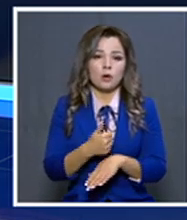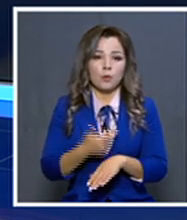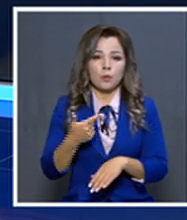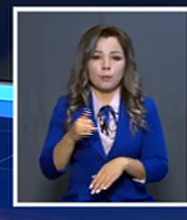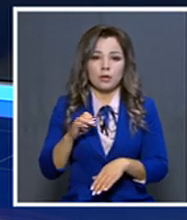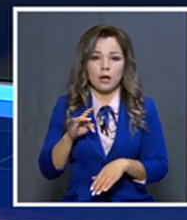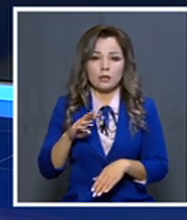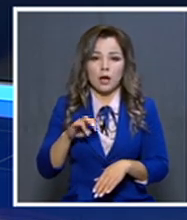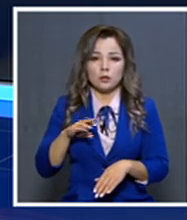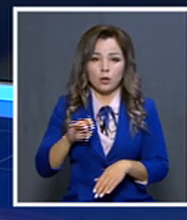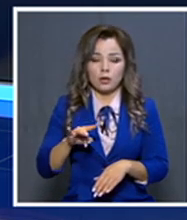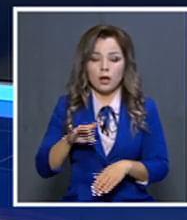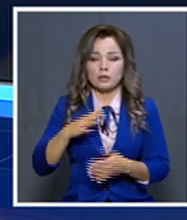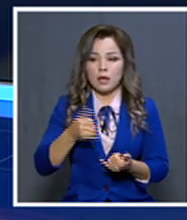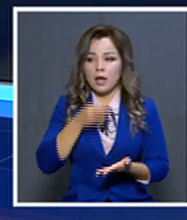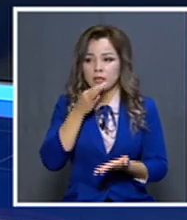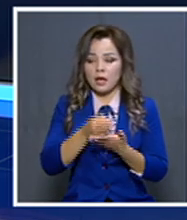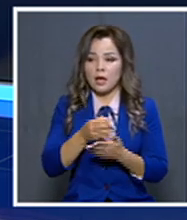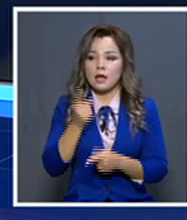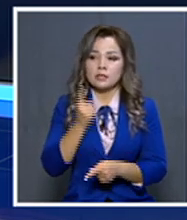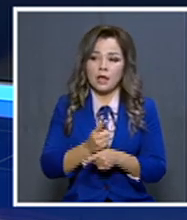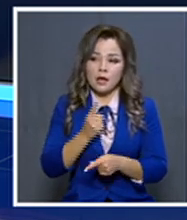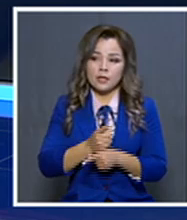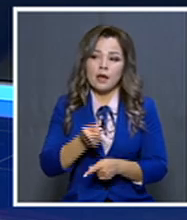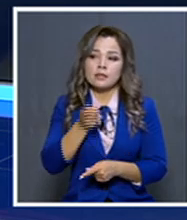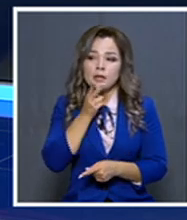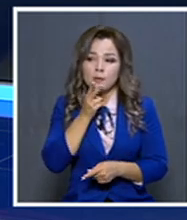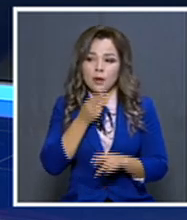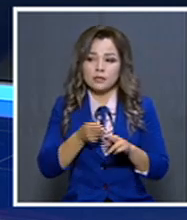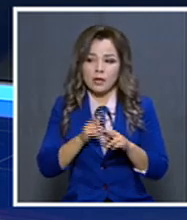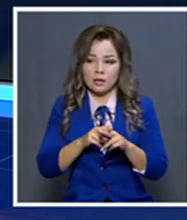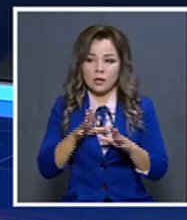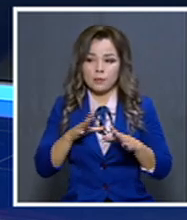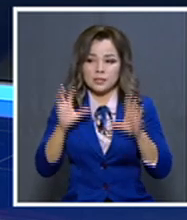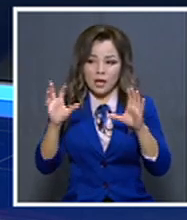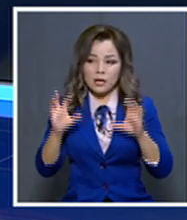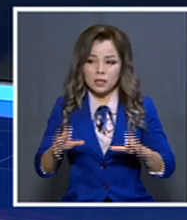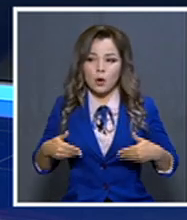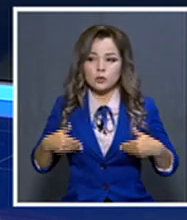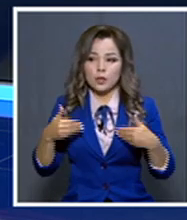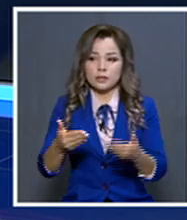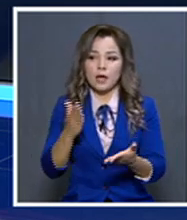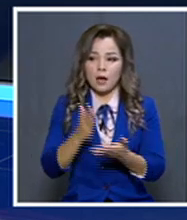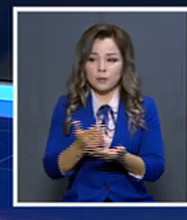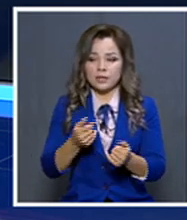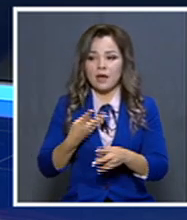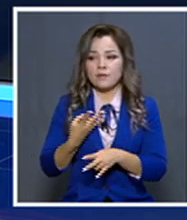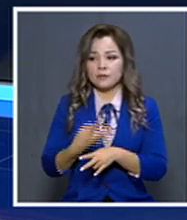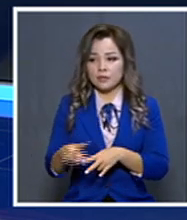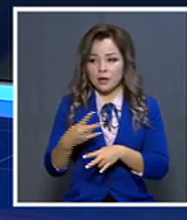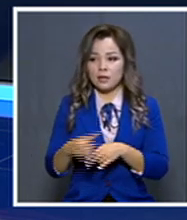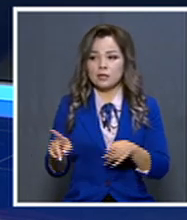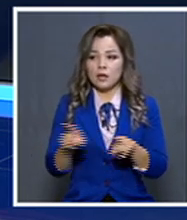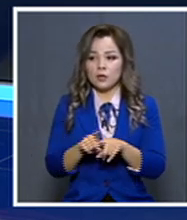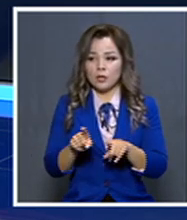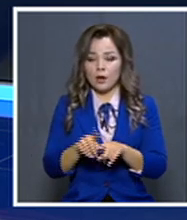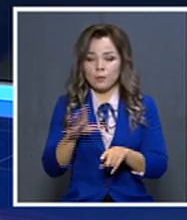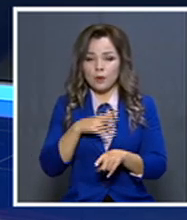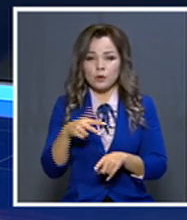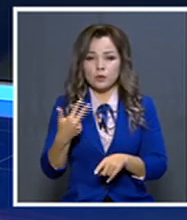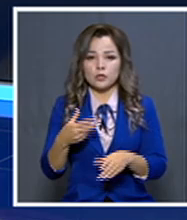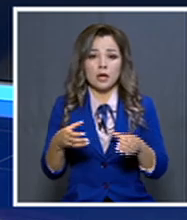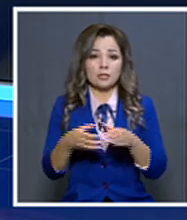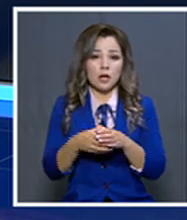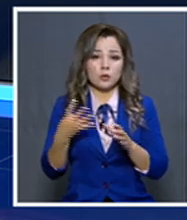Куомо электронды темекеге тиім салатын заң ұсынды. Болжам бойынша Америкада вейпинг деп аталатын зиянды әдеттен 33 штатта